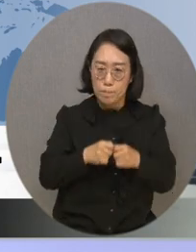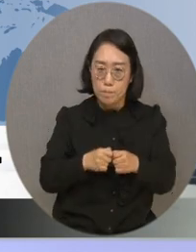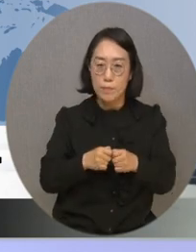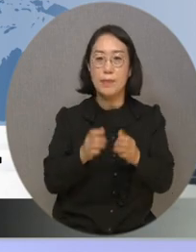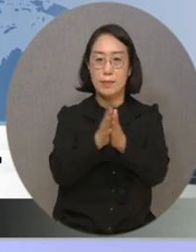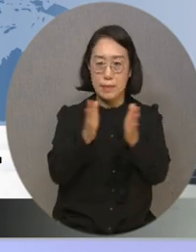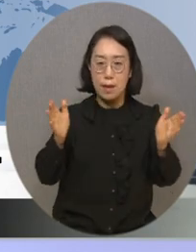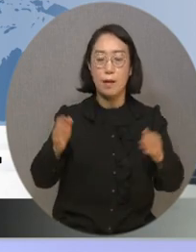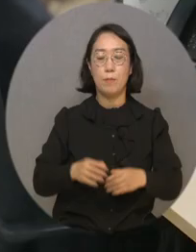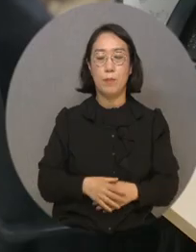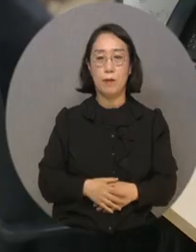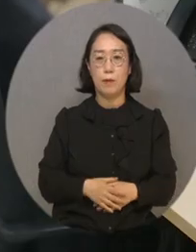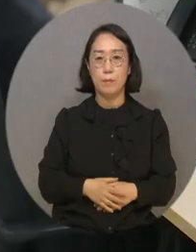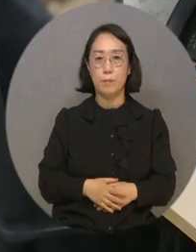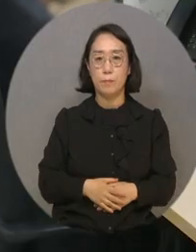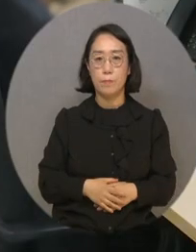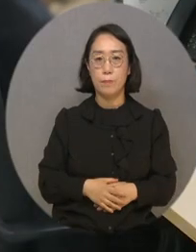추진합니다.